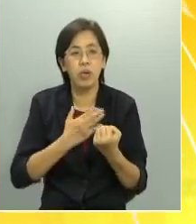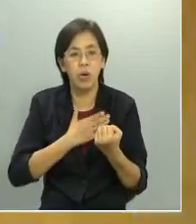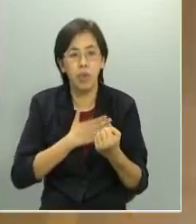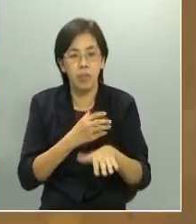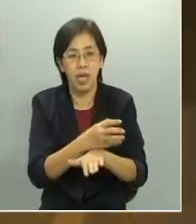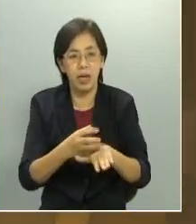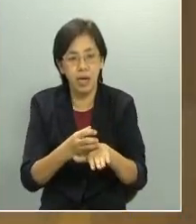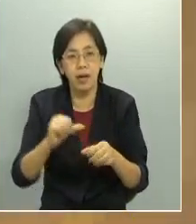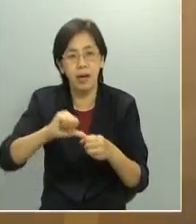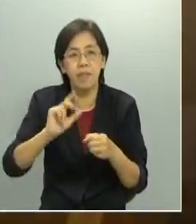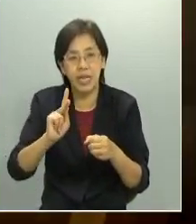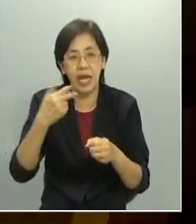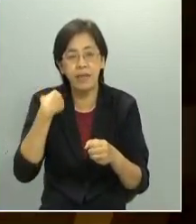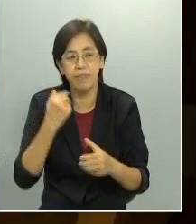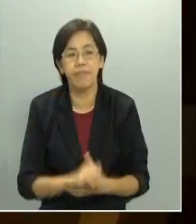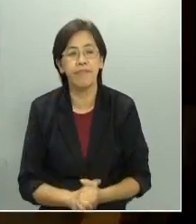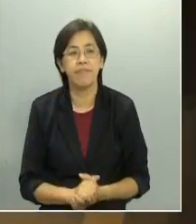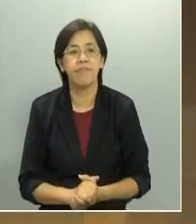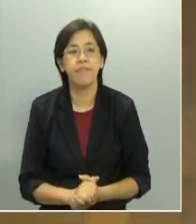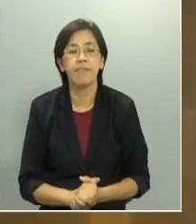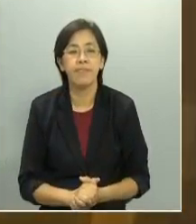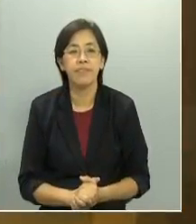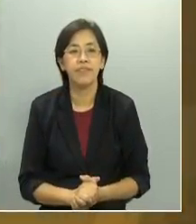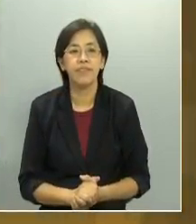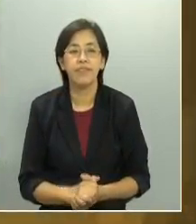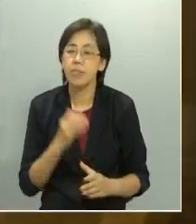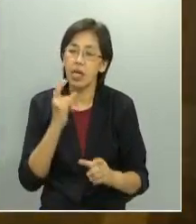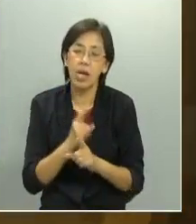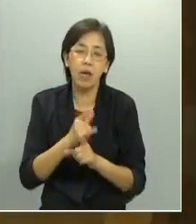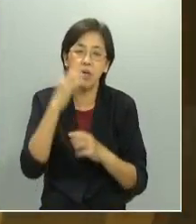นั่นแหละฮะเมา ค่ะ ป่านนี้รู้ตัวเลย